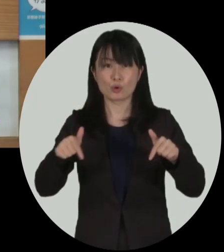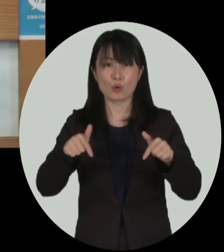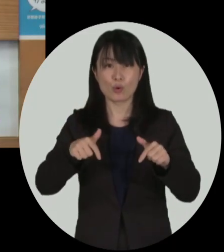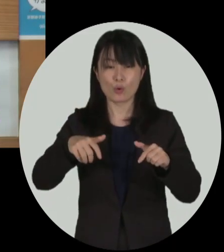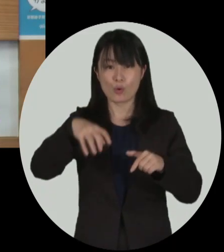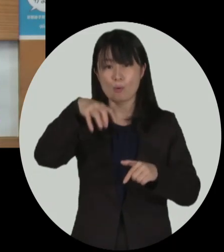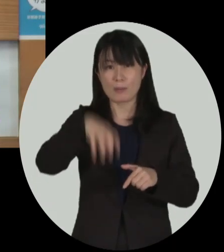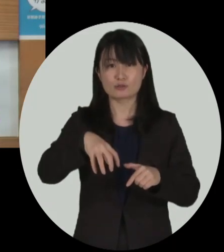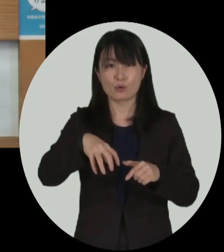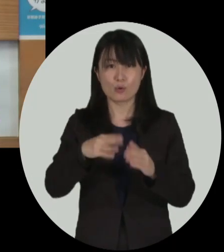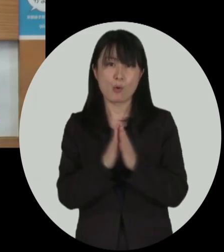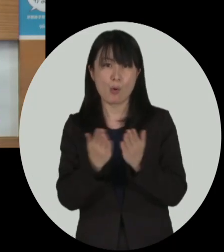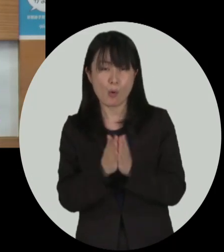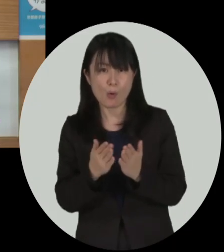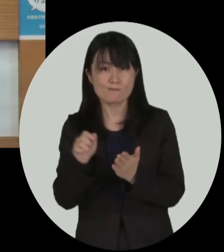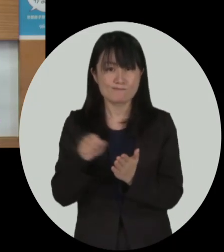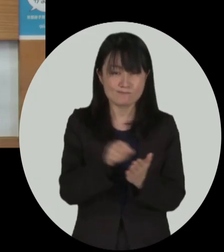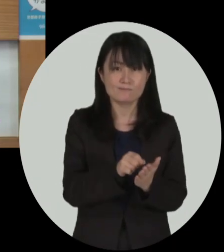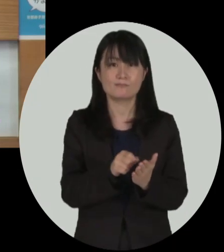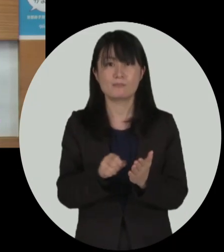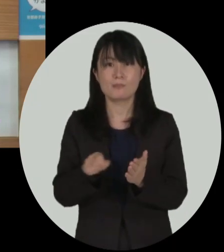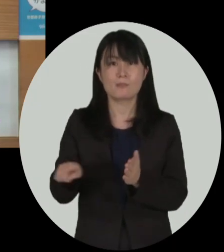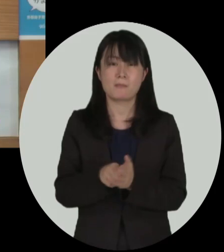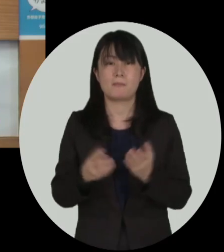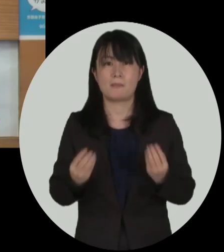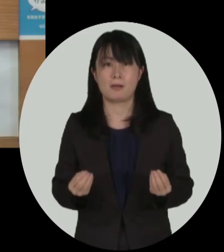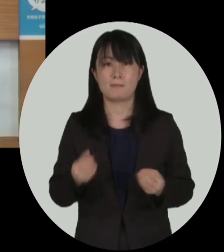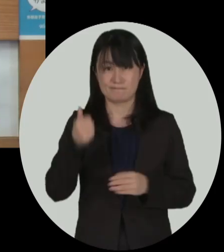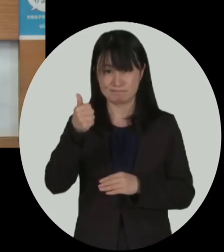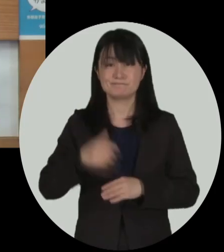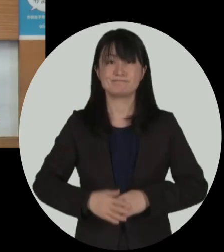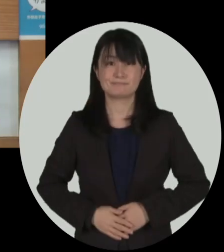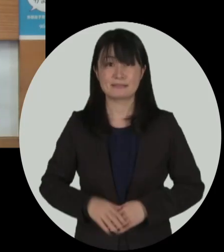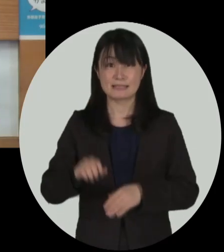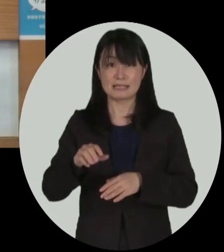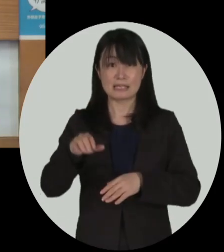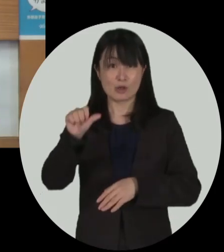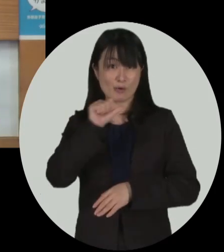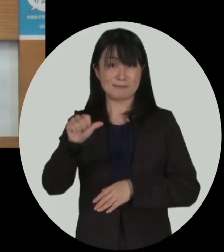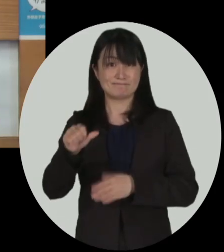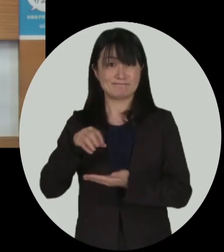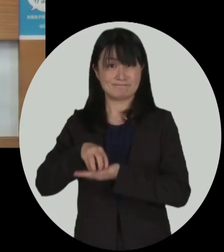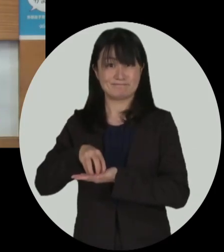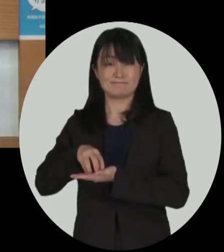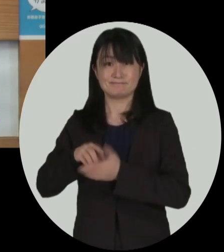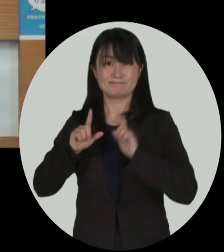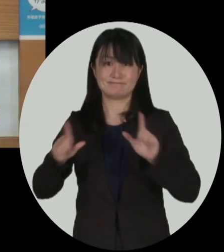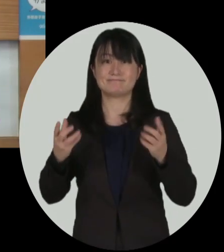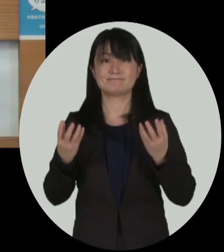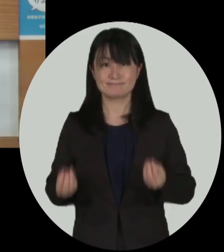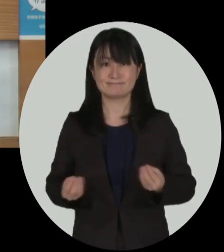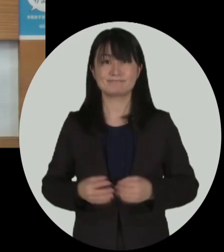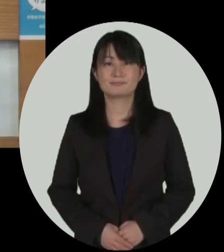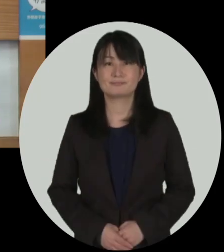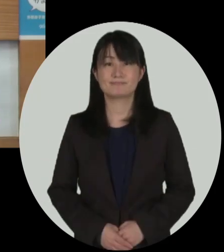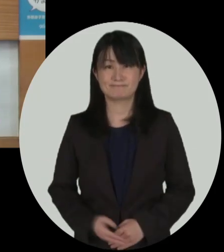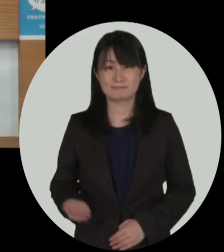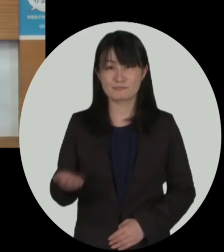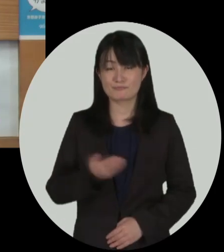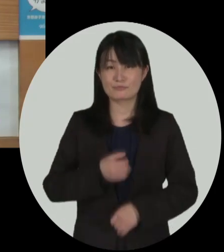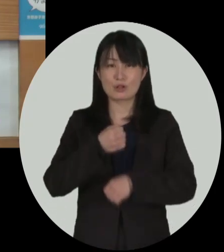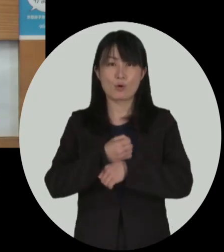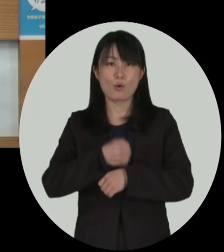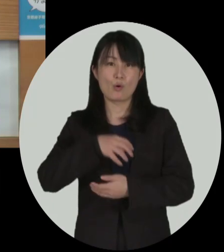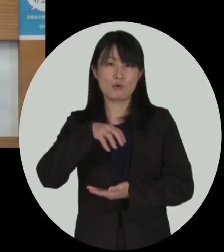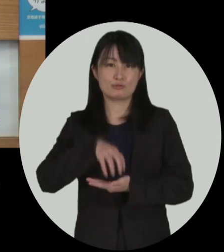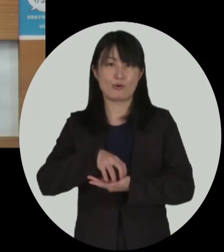文化の発展に貢献いただきました。以上5名の方を特別功労賞として表彰させていただきます。次に功労賞でございます。